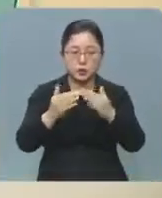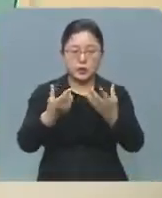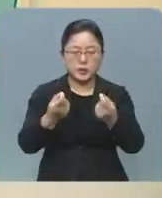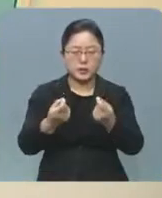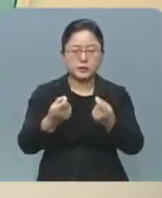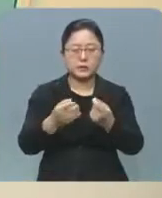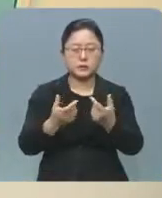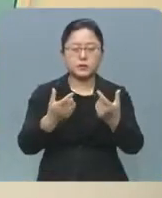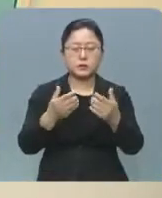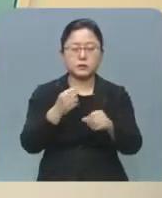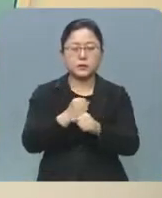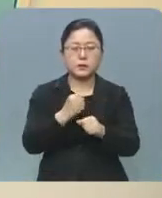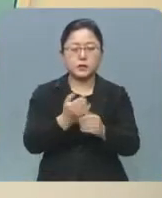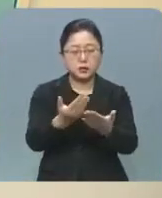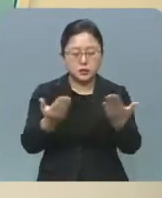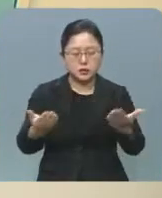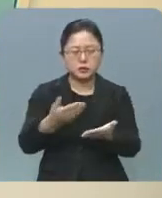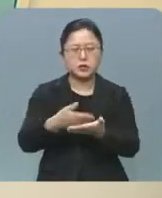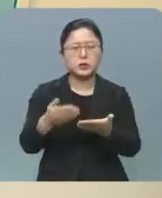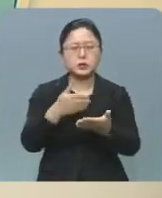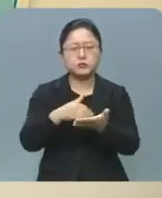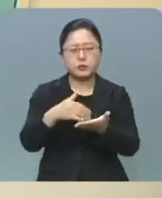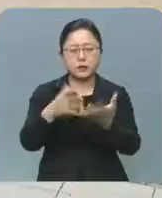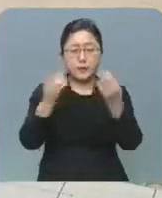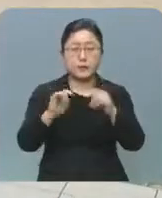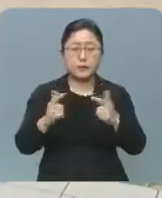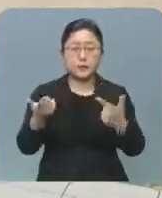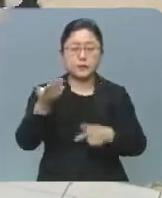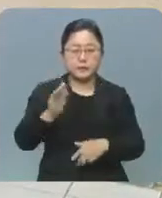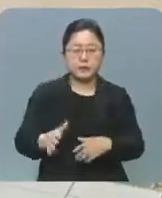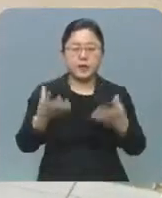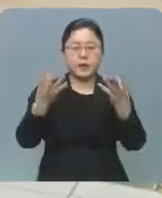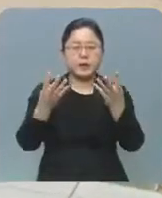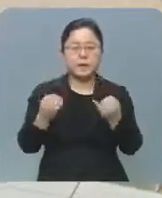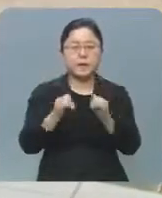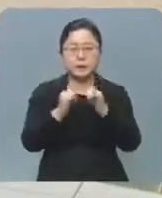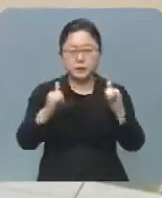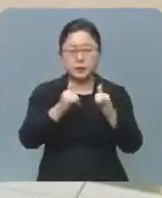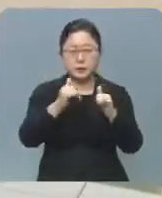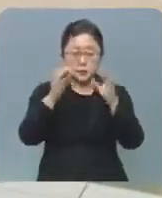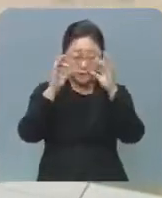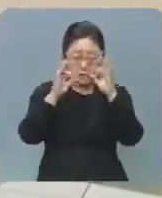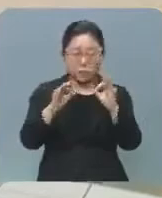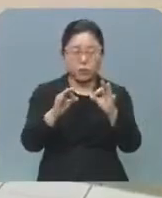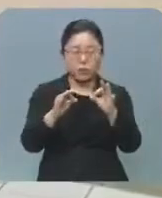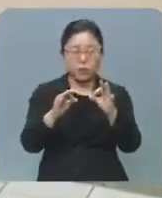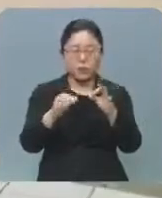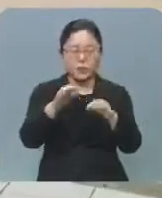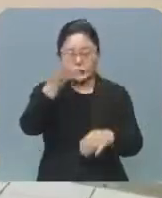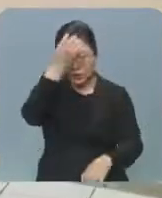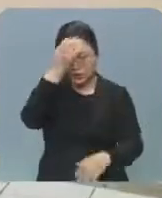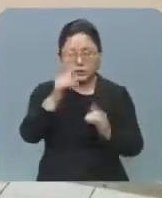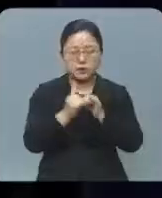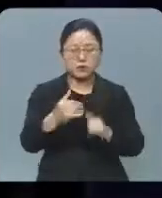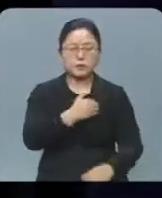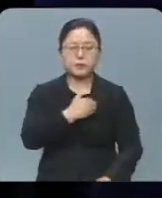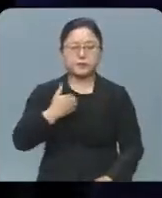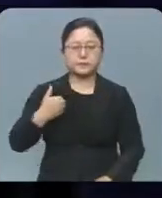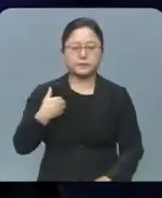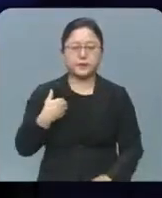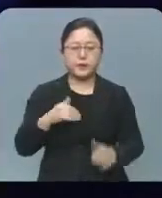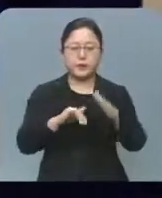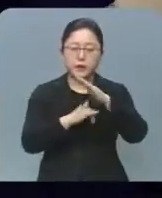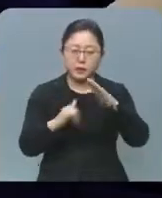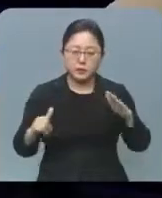있어요. 전시할 수 있는 작품 수가 많지는 않지만 많은 사람들에게 선보일 수 있어 예술가들도 만족합니다.